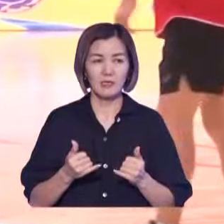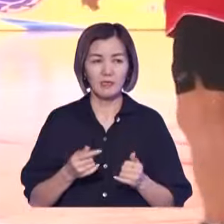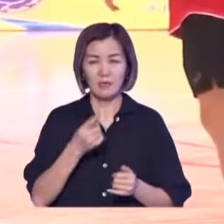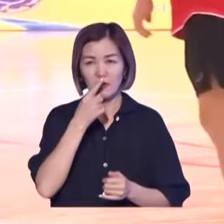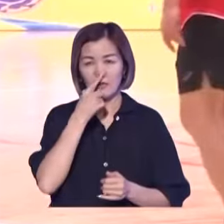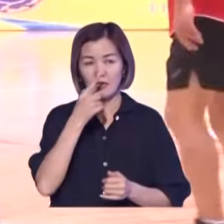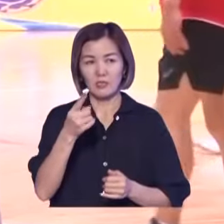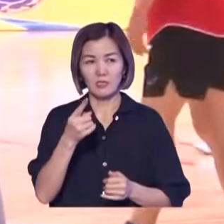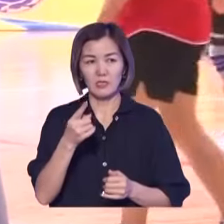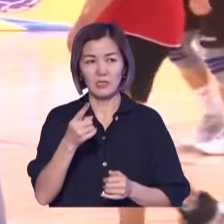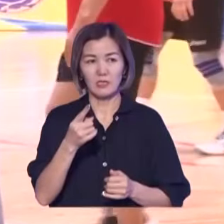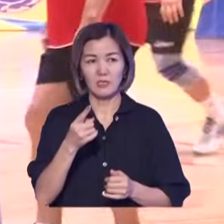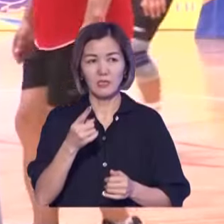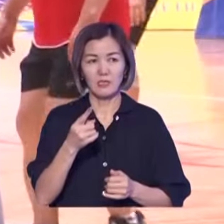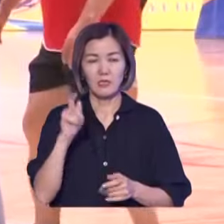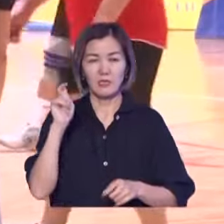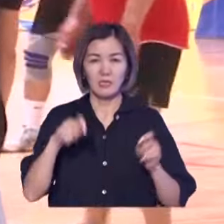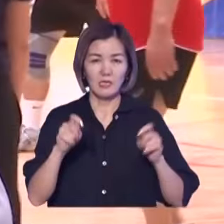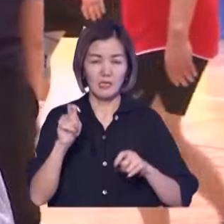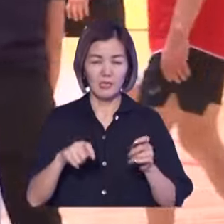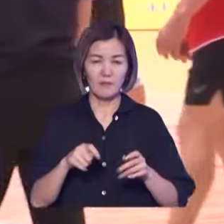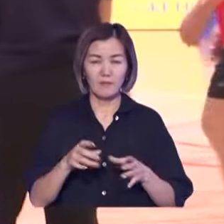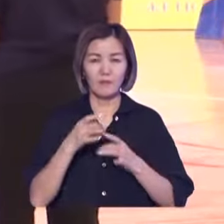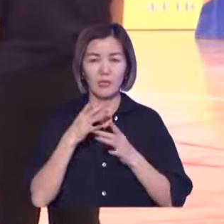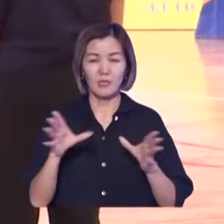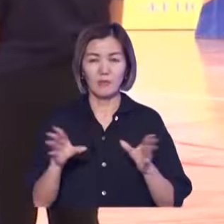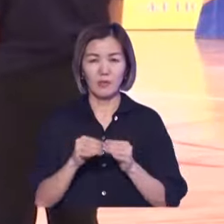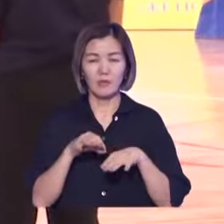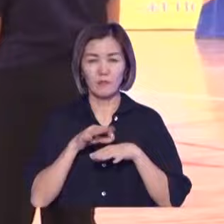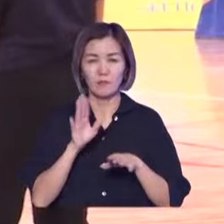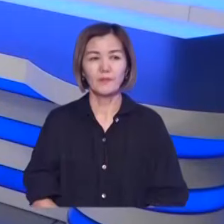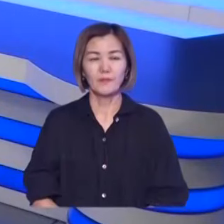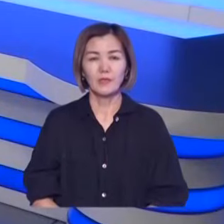жақтан ат терлетіп келдік. Сол кісіні қолдайық, осындай мерейтойында бірге болайық деп.